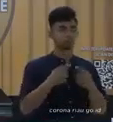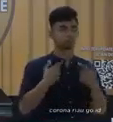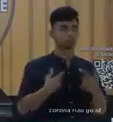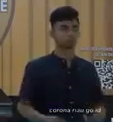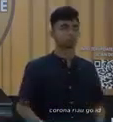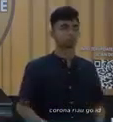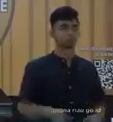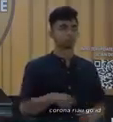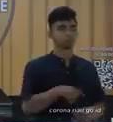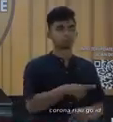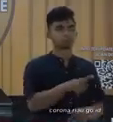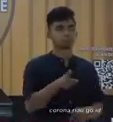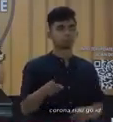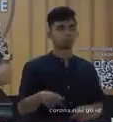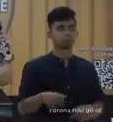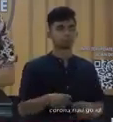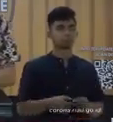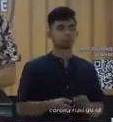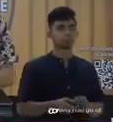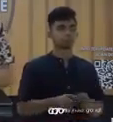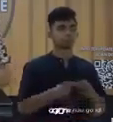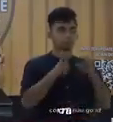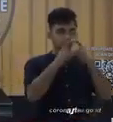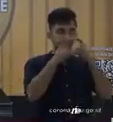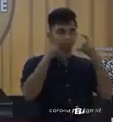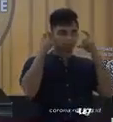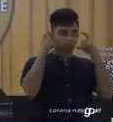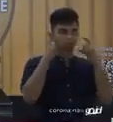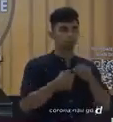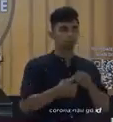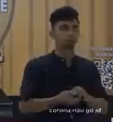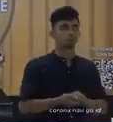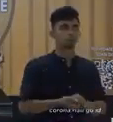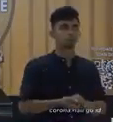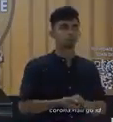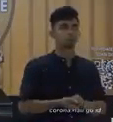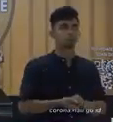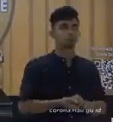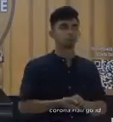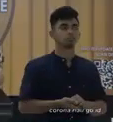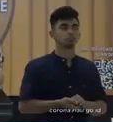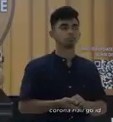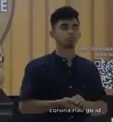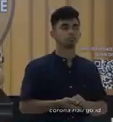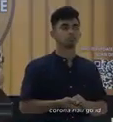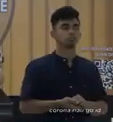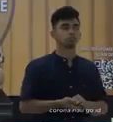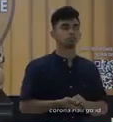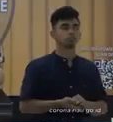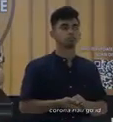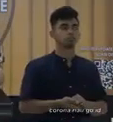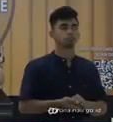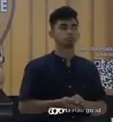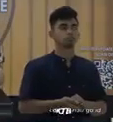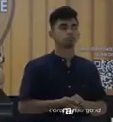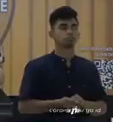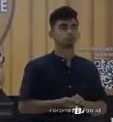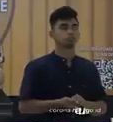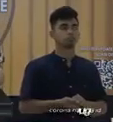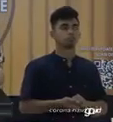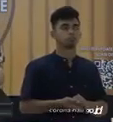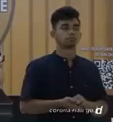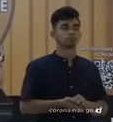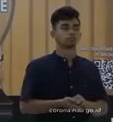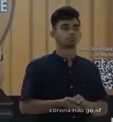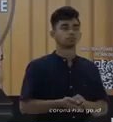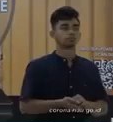Ya? Oke. Ya. Apa bedanya penerapan new normal ini dengan herd immunity,